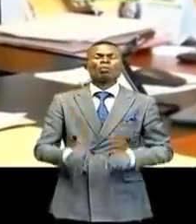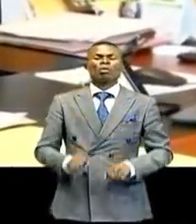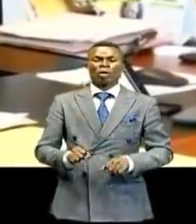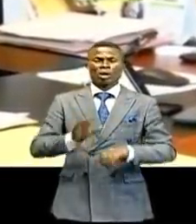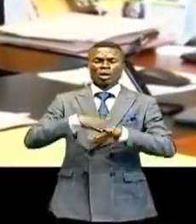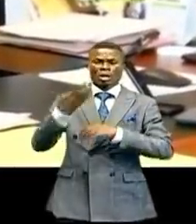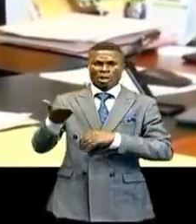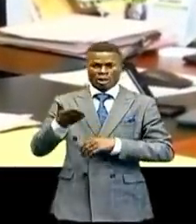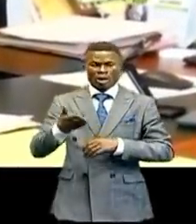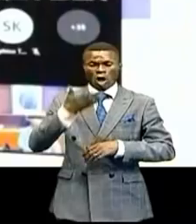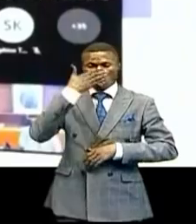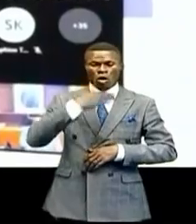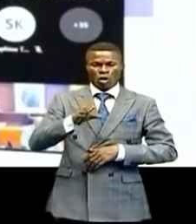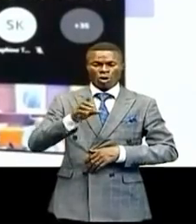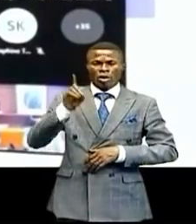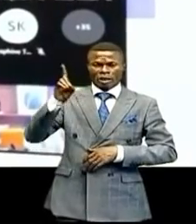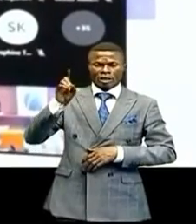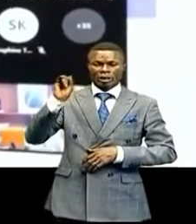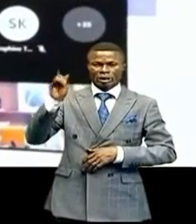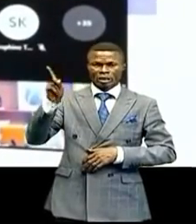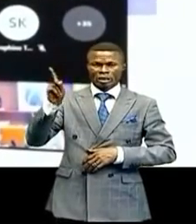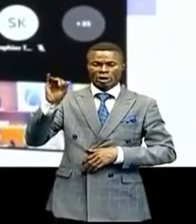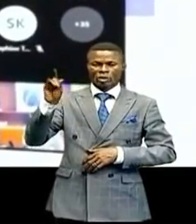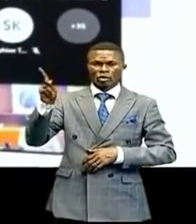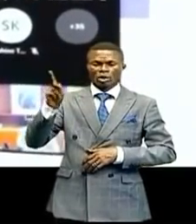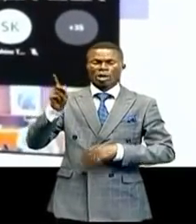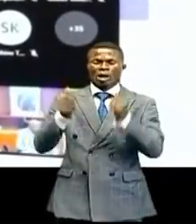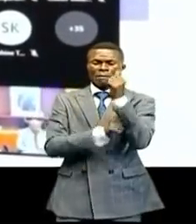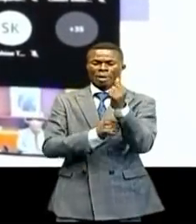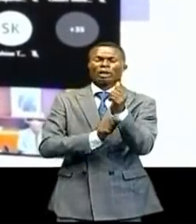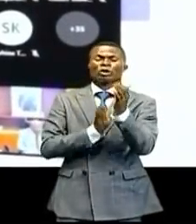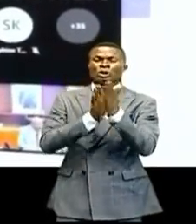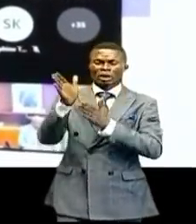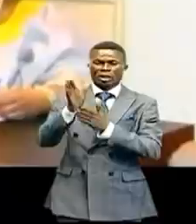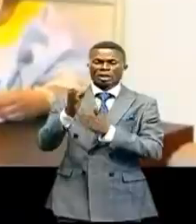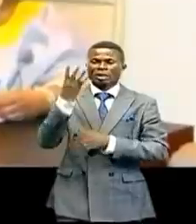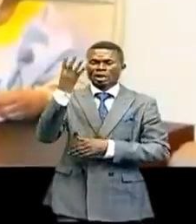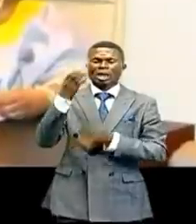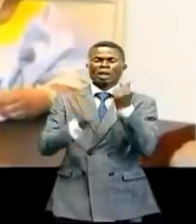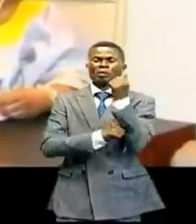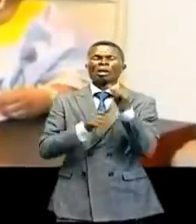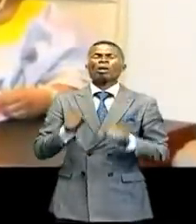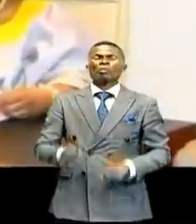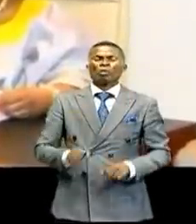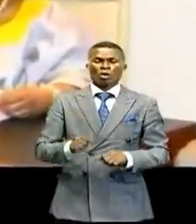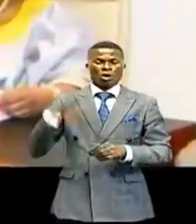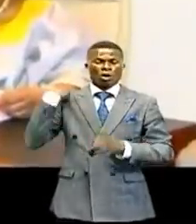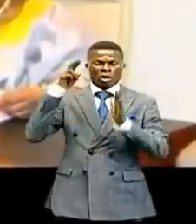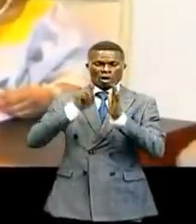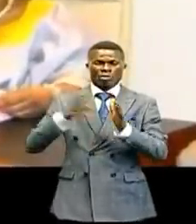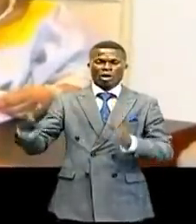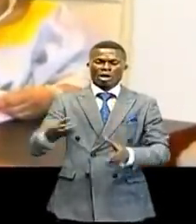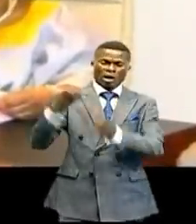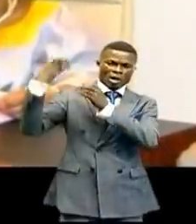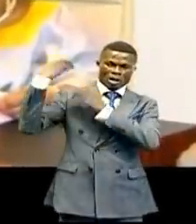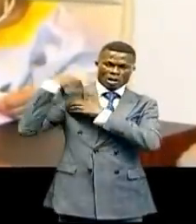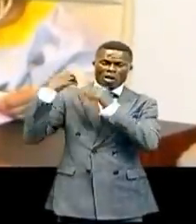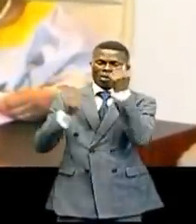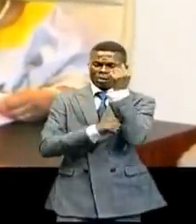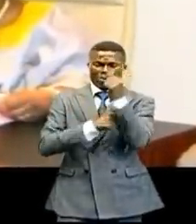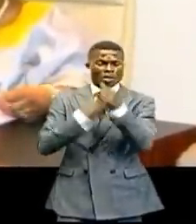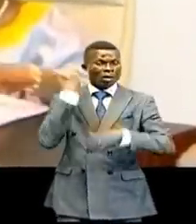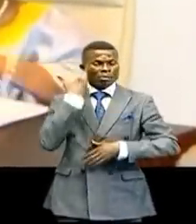suivi de l'aire de santé des Dikoululou avec 15 cas et 4 décès. Le gouvernement a organisé la prise en charge de ces différents